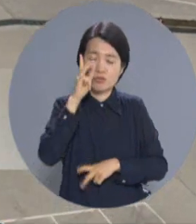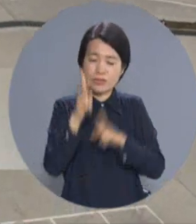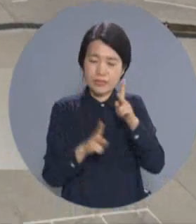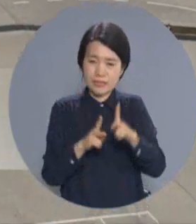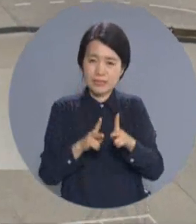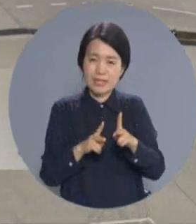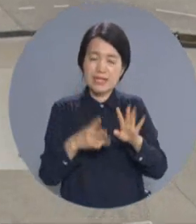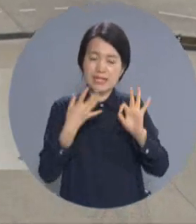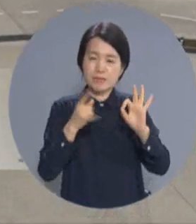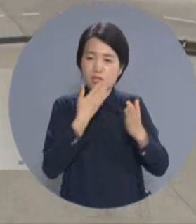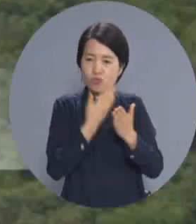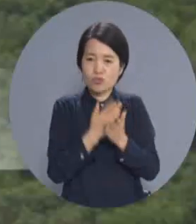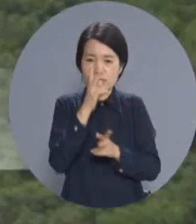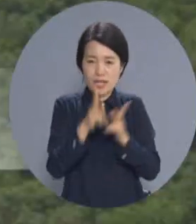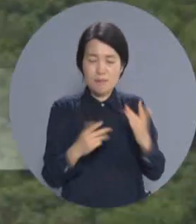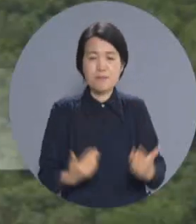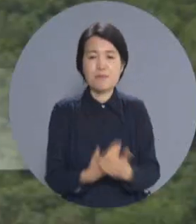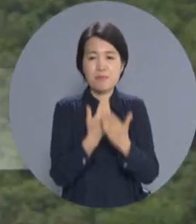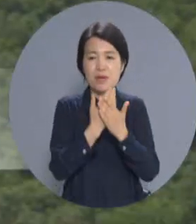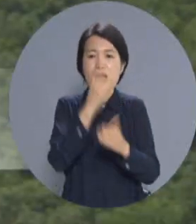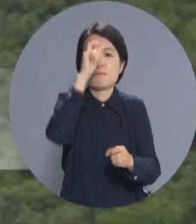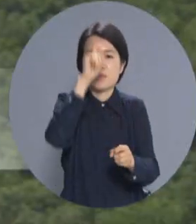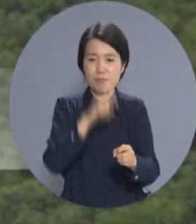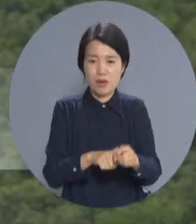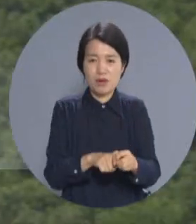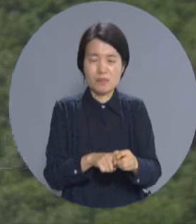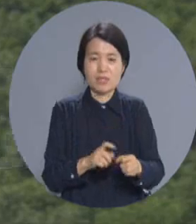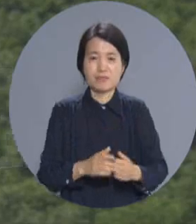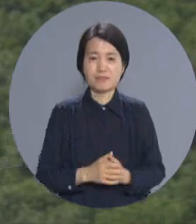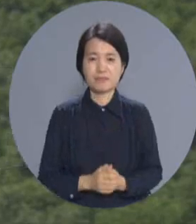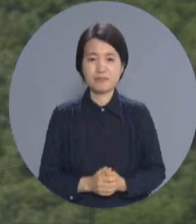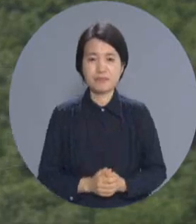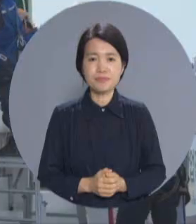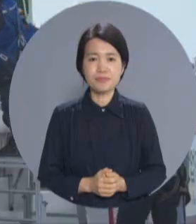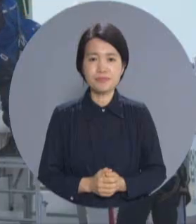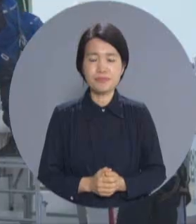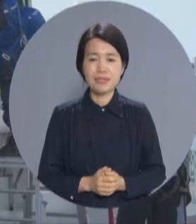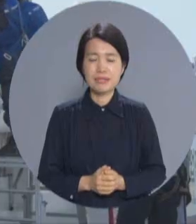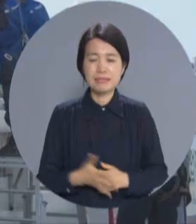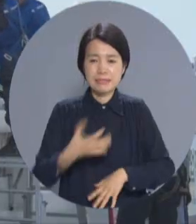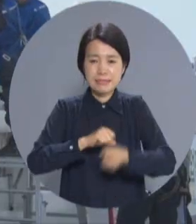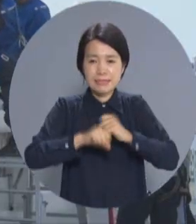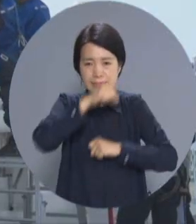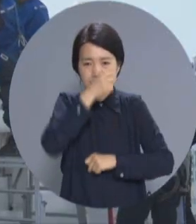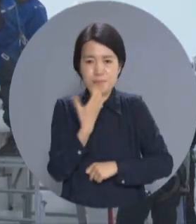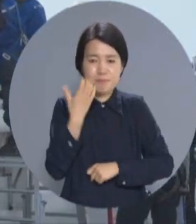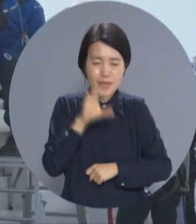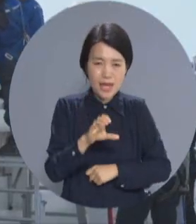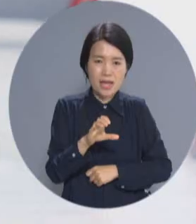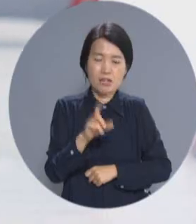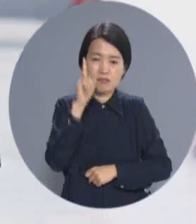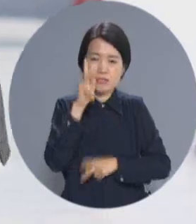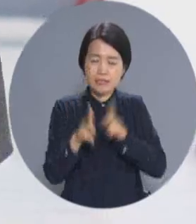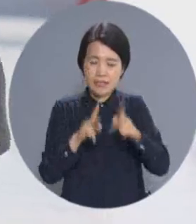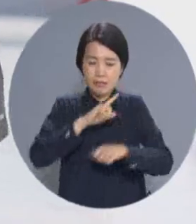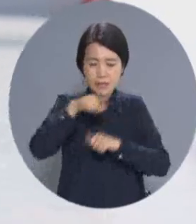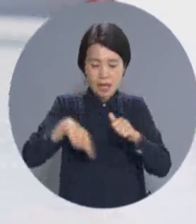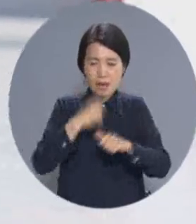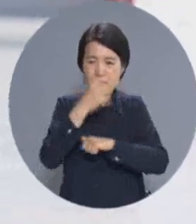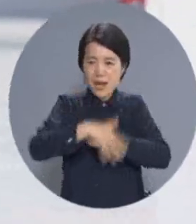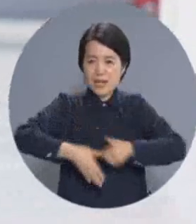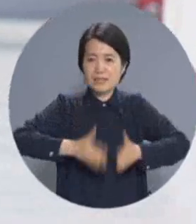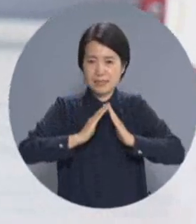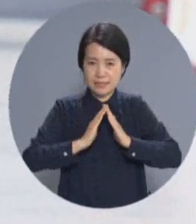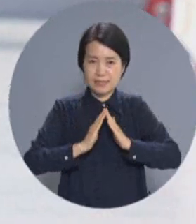산업을 10대 주력 산업으로 성장시키는 것을 목표로 잡고 있습니다. 적극적으로 예산을 투입해 우주산업 생태계를